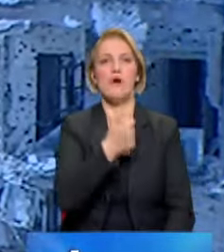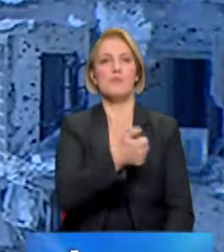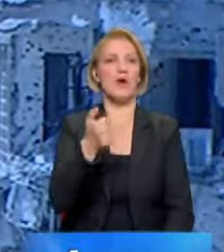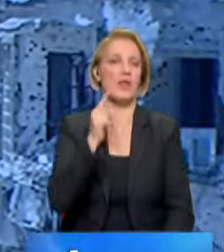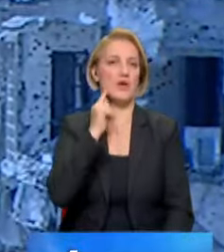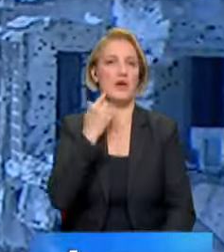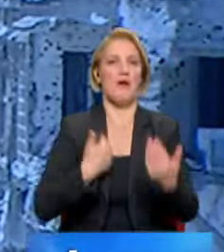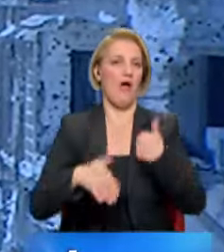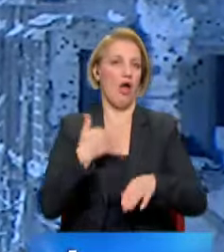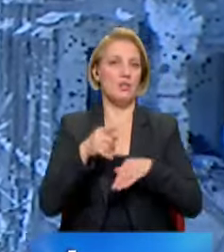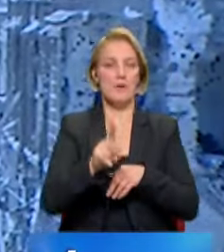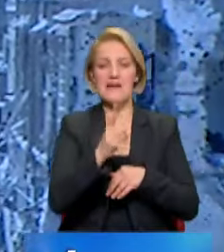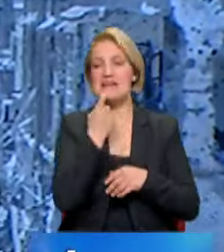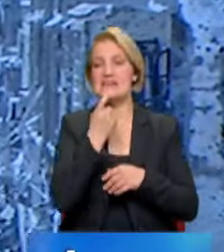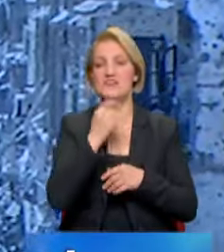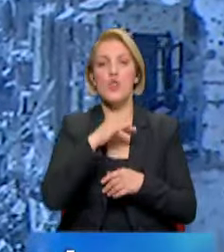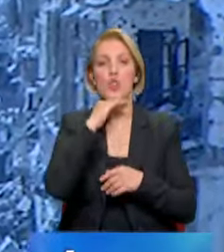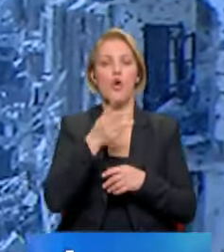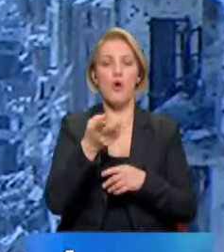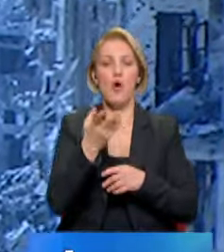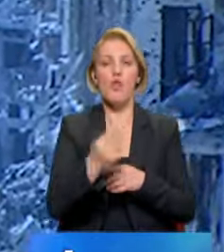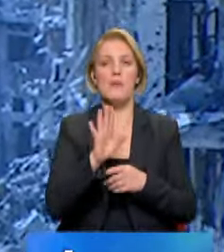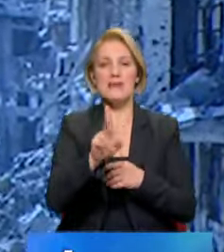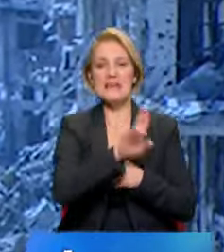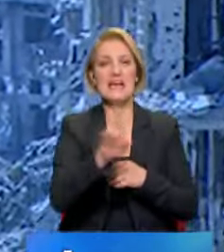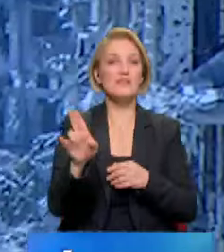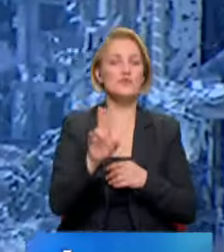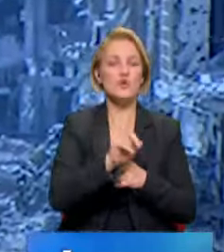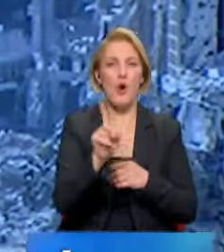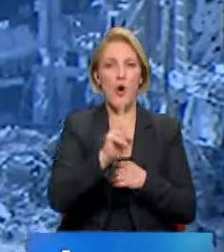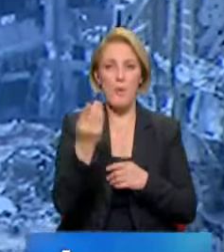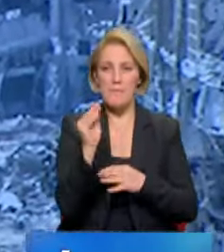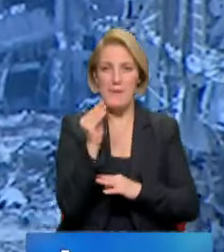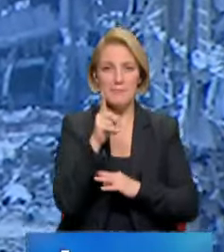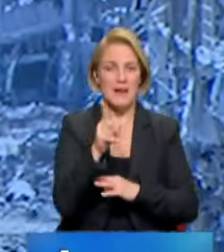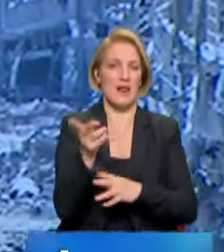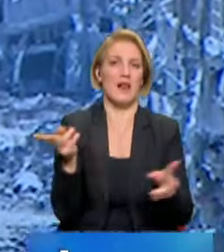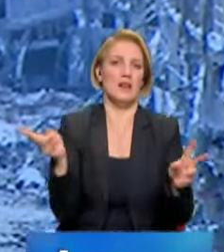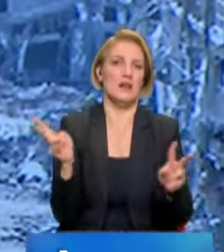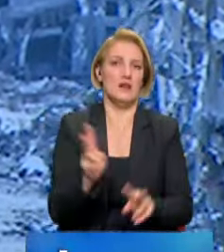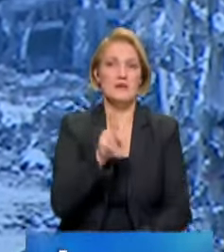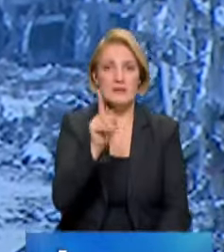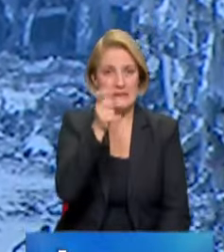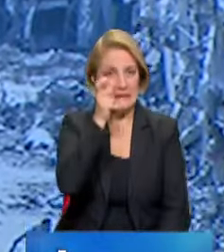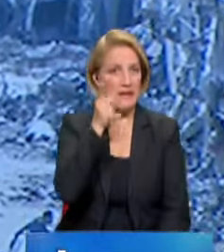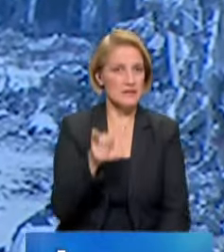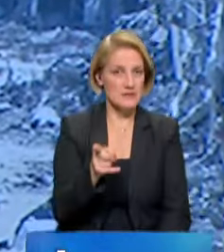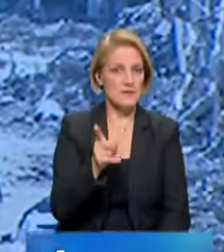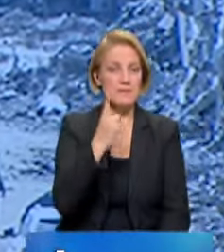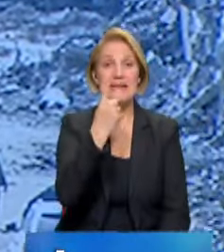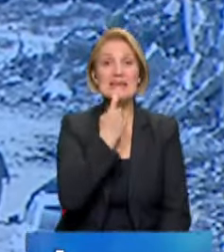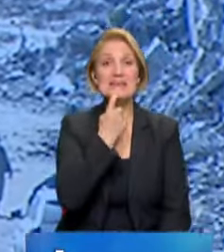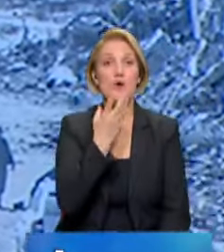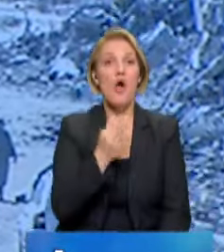kişi yaralandı. Bir yaşını doldurmamış 710 bebek saldırılarda hayatını kaybetti. Bakın buranın altını çizelim. Bir